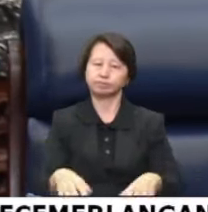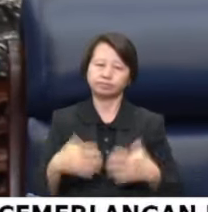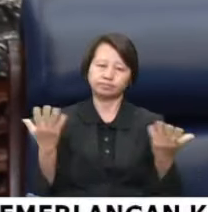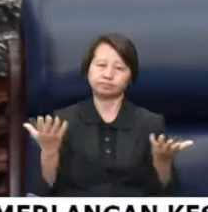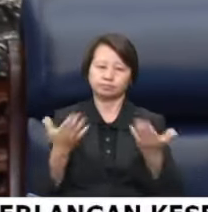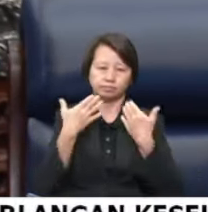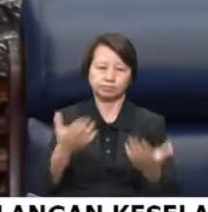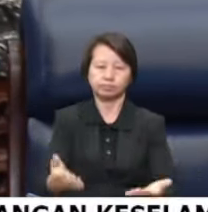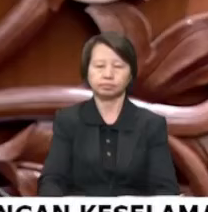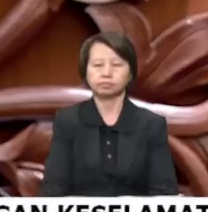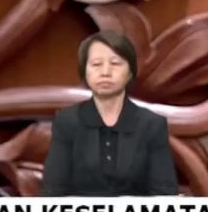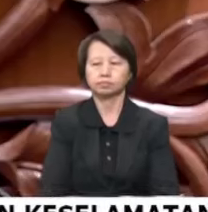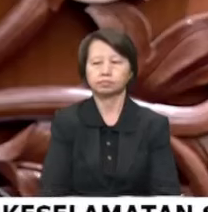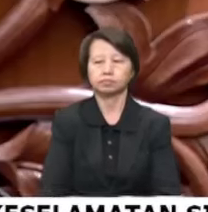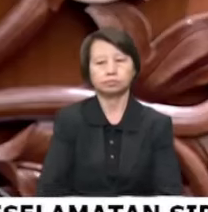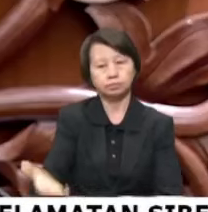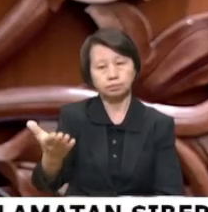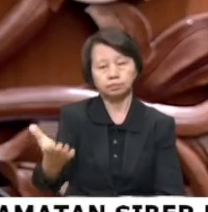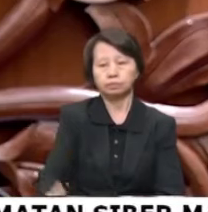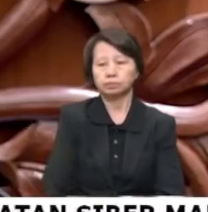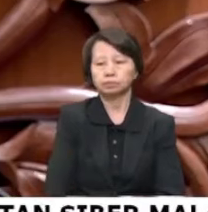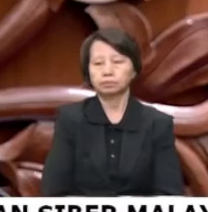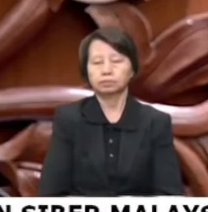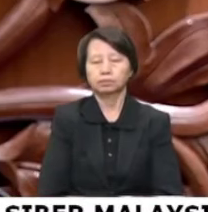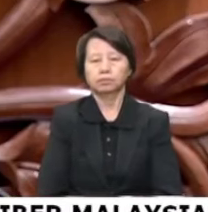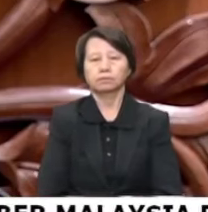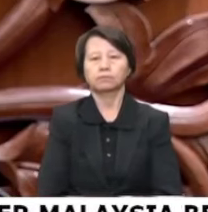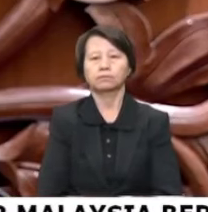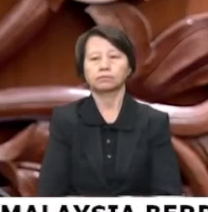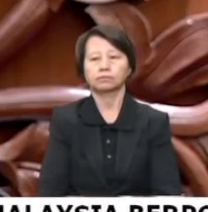kasih. Kepala Batas.